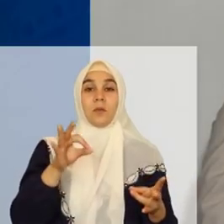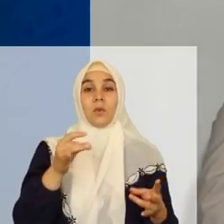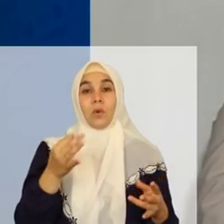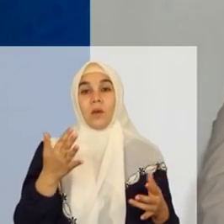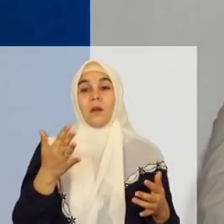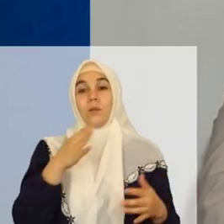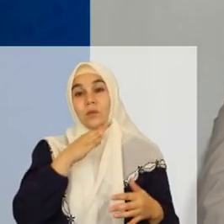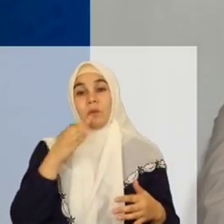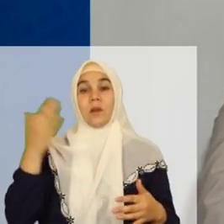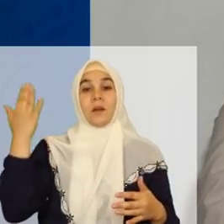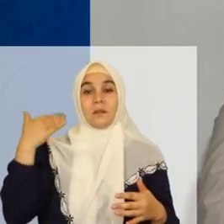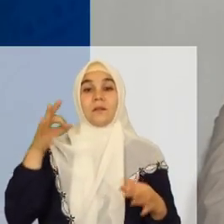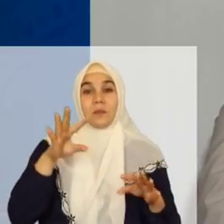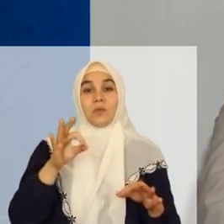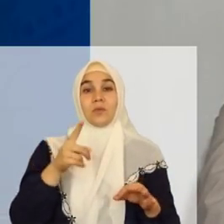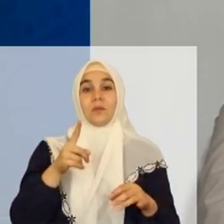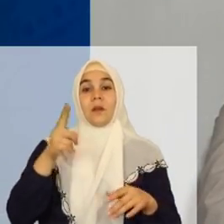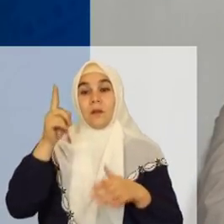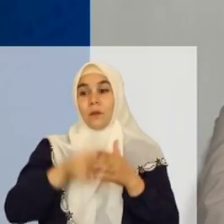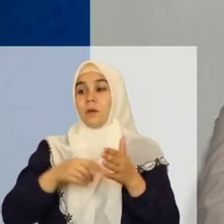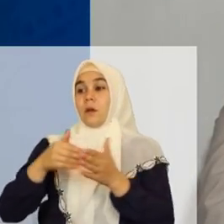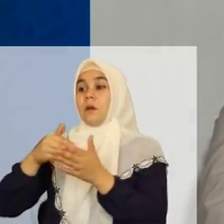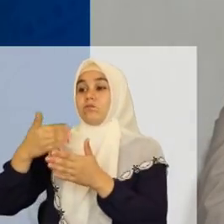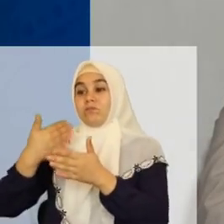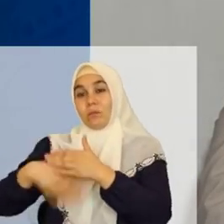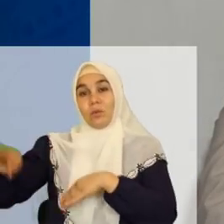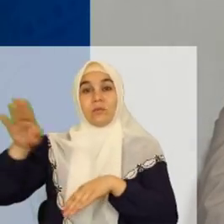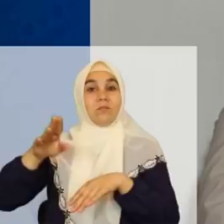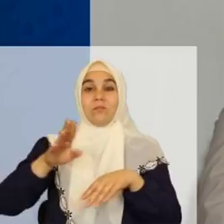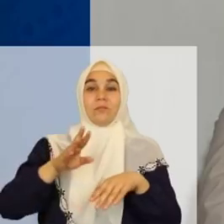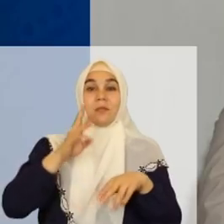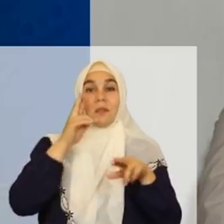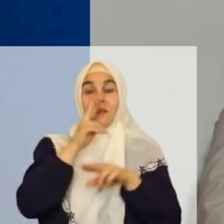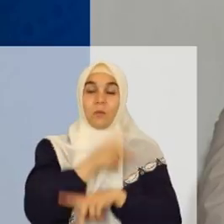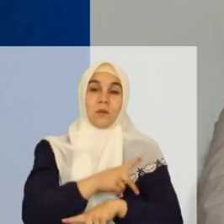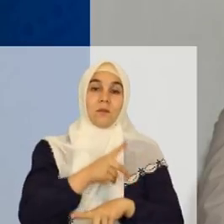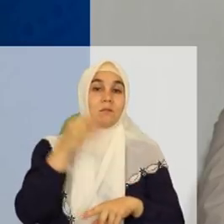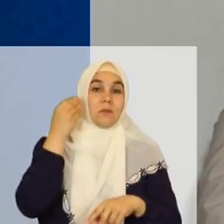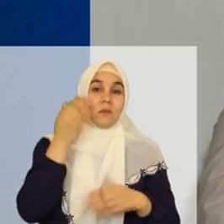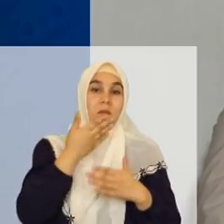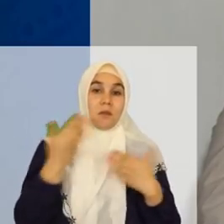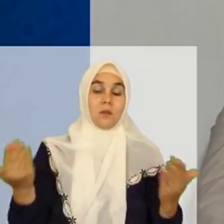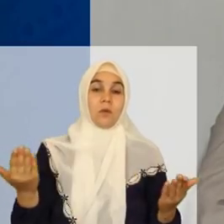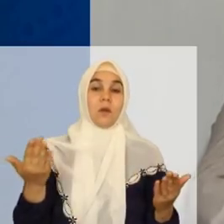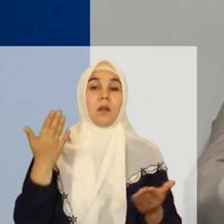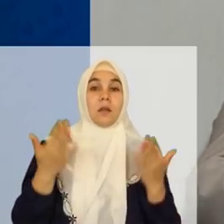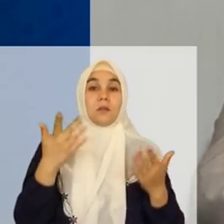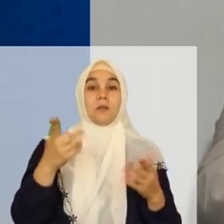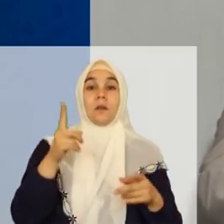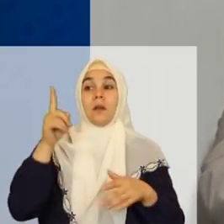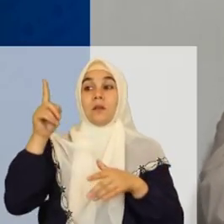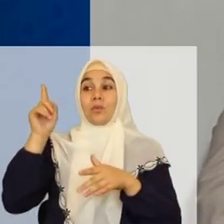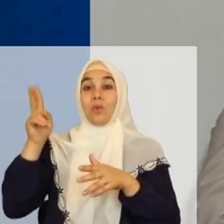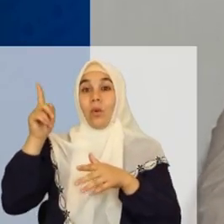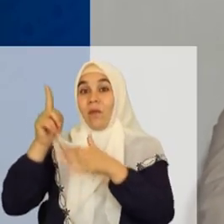haligi avvalgi aytib o'tganimizdek, bir yo'li dindan chiqib ketadi bu degan yoki boshqalarga qo'shilib ketadi degan ma'no bo'lmaydi. U haligi